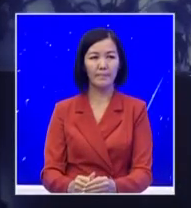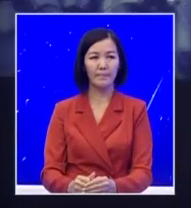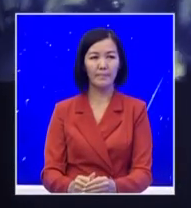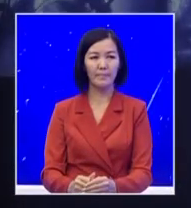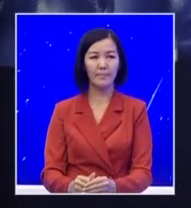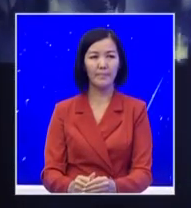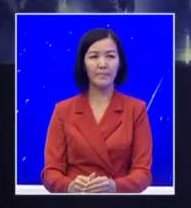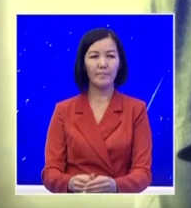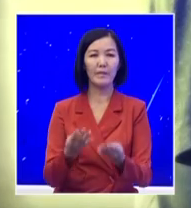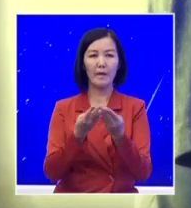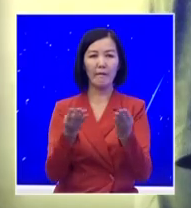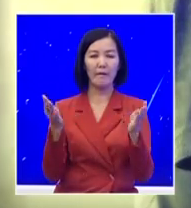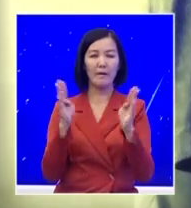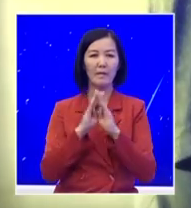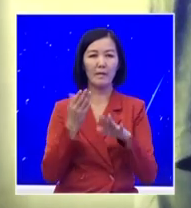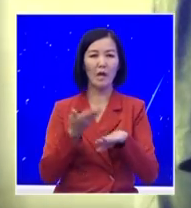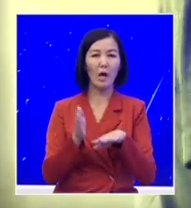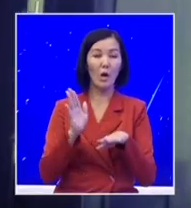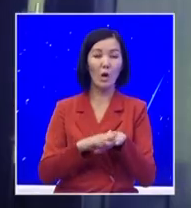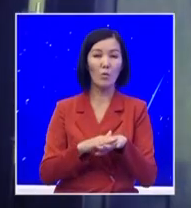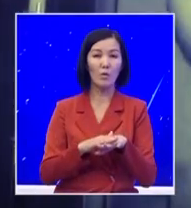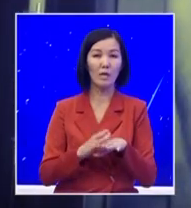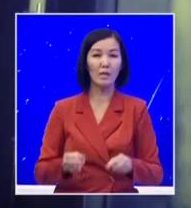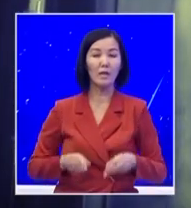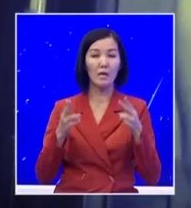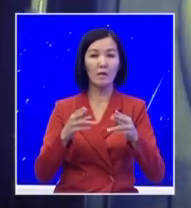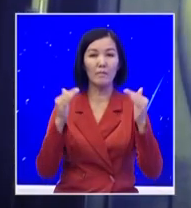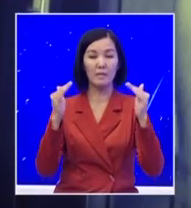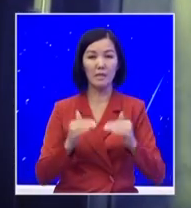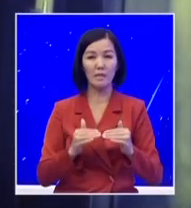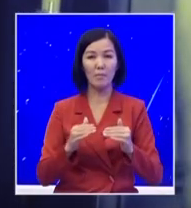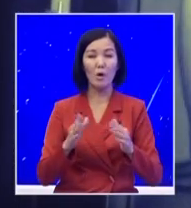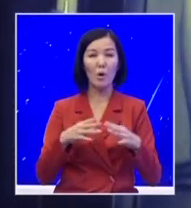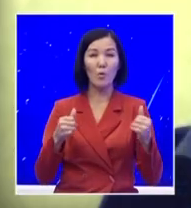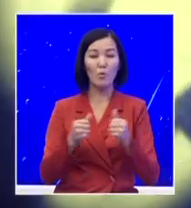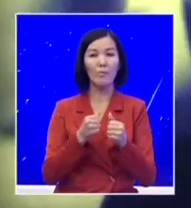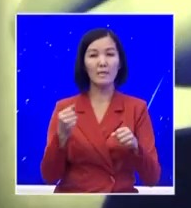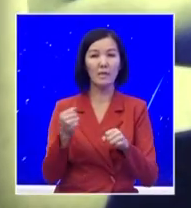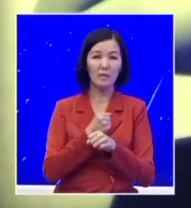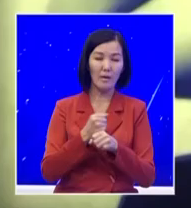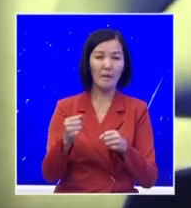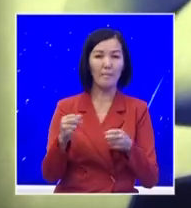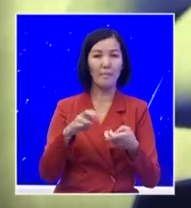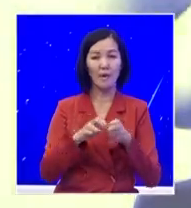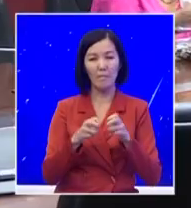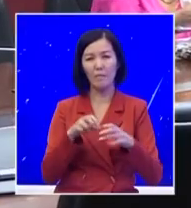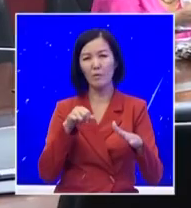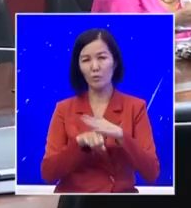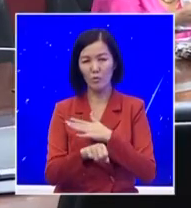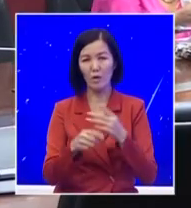Карантин кезінде ауыр қылмыстар тыйылып, отбасылық кекілжін көбейген. Мәселен, облыста 7 ай уақыт аралығында 58 жағдай